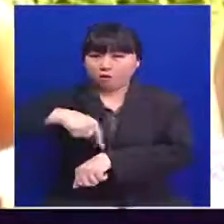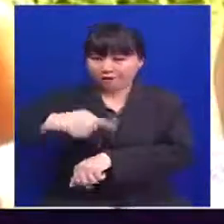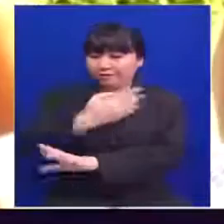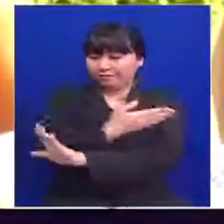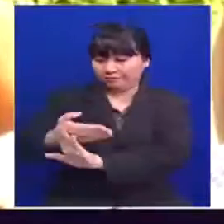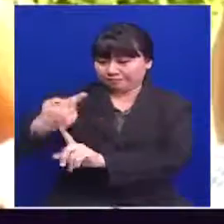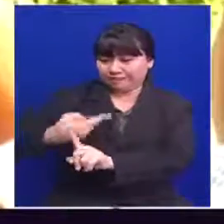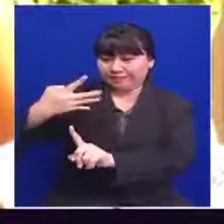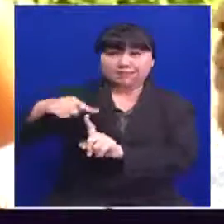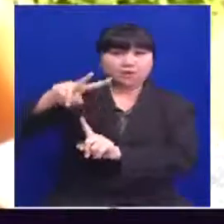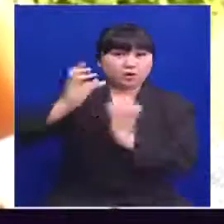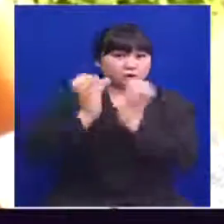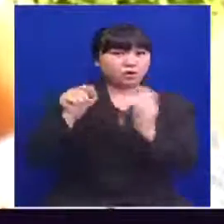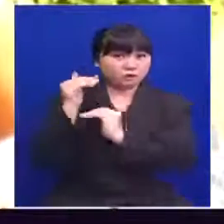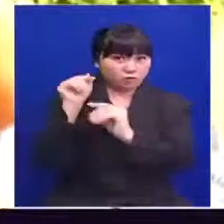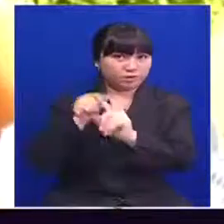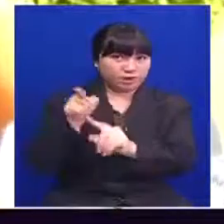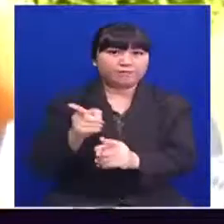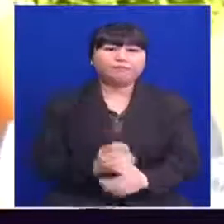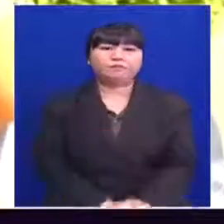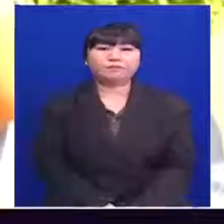นตามที่รัฐธรรมนูญกำหนดค่ะ